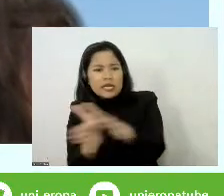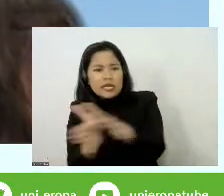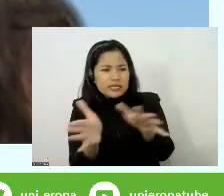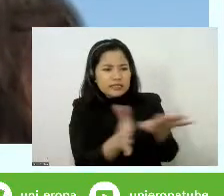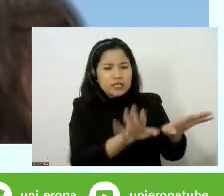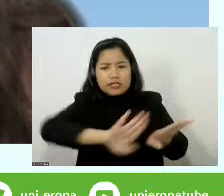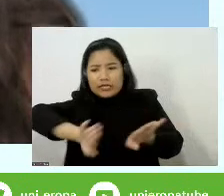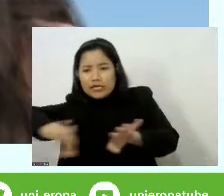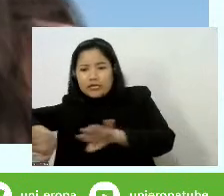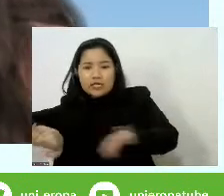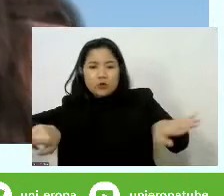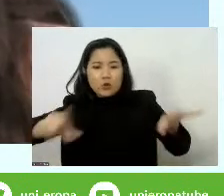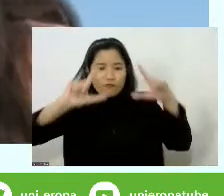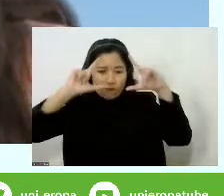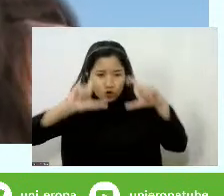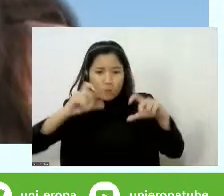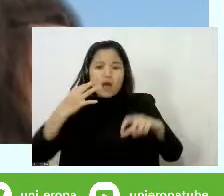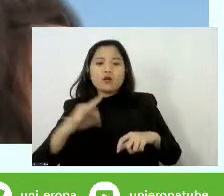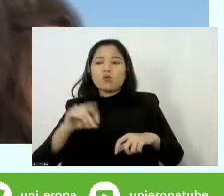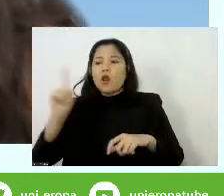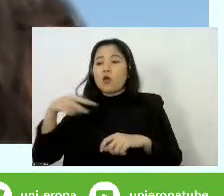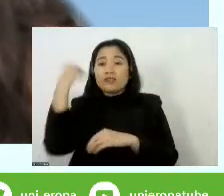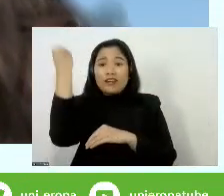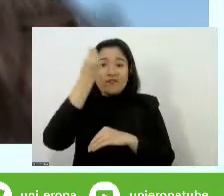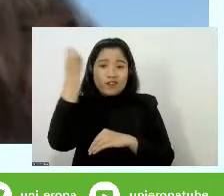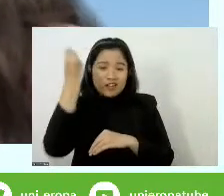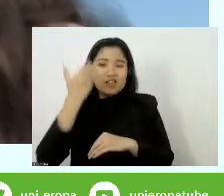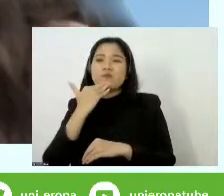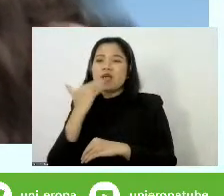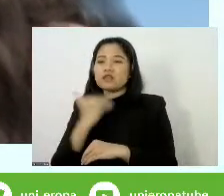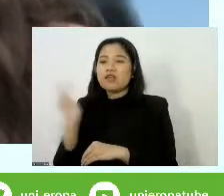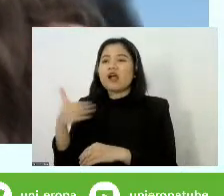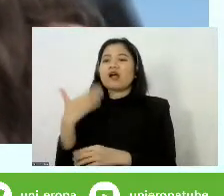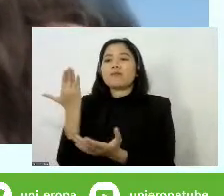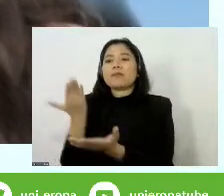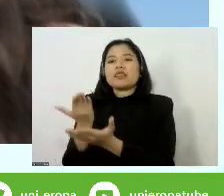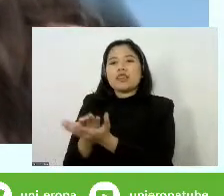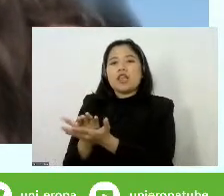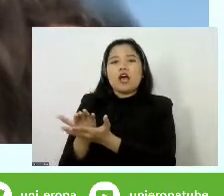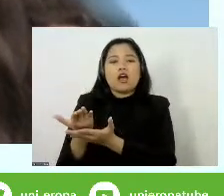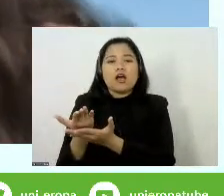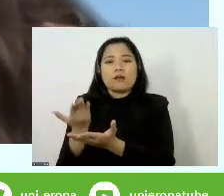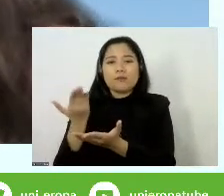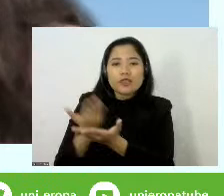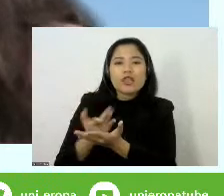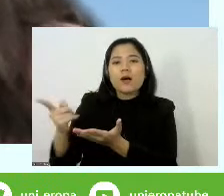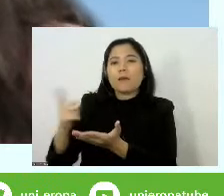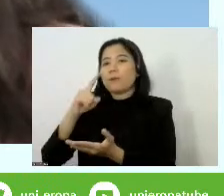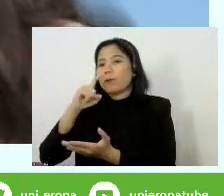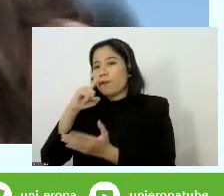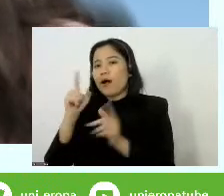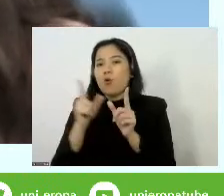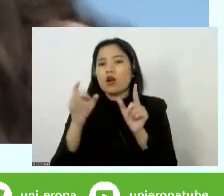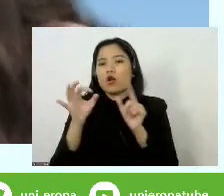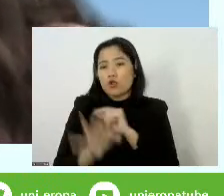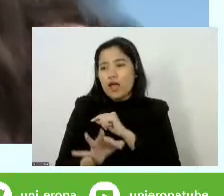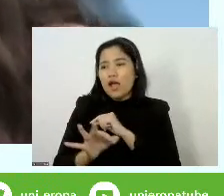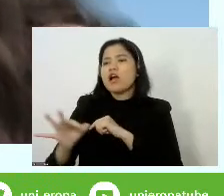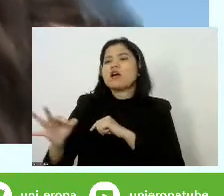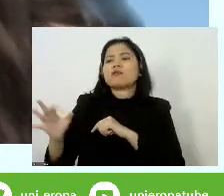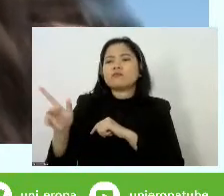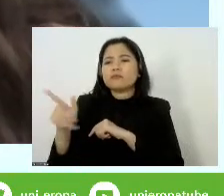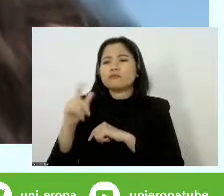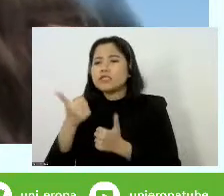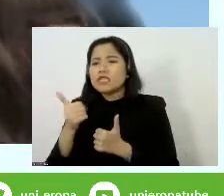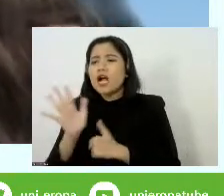pada saat aku traveling Biasanya aku minta sama Mbak Awa Pak Walikota untuk Boleh nggak pinjam Balai